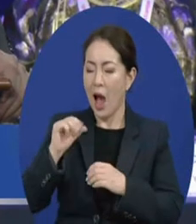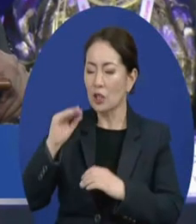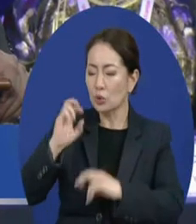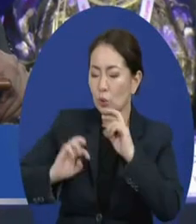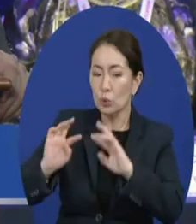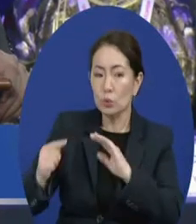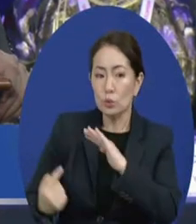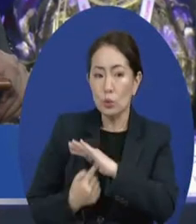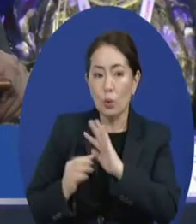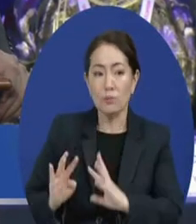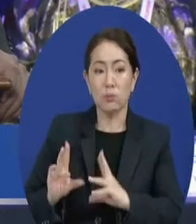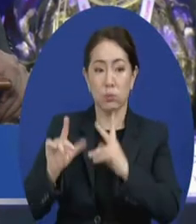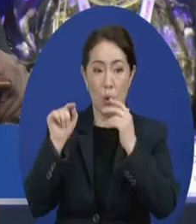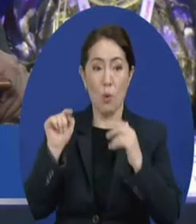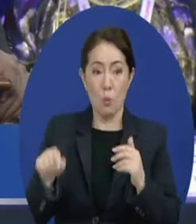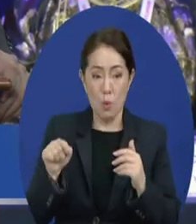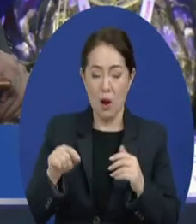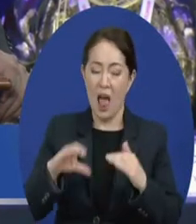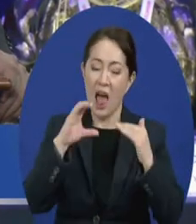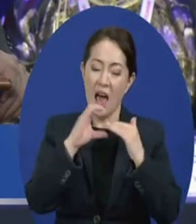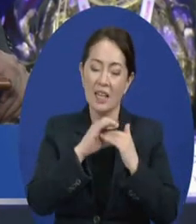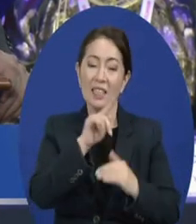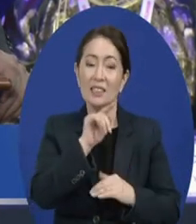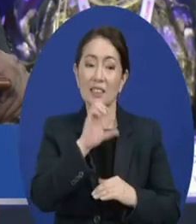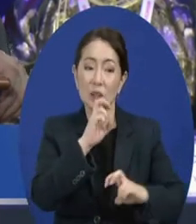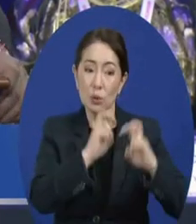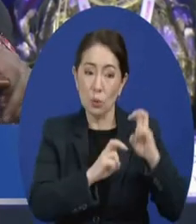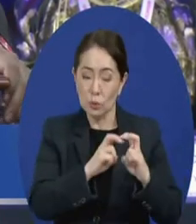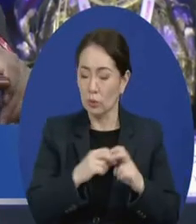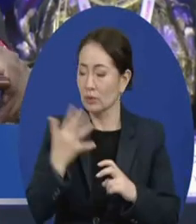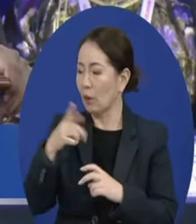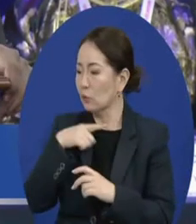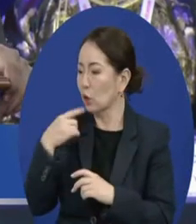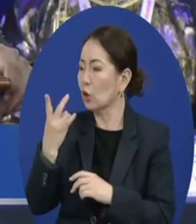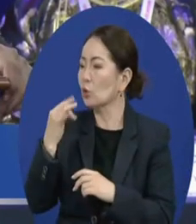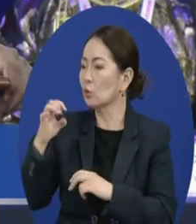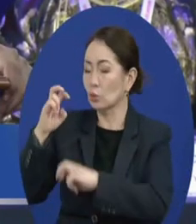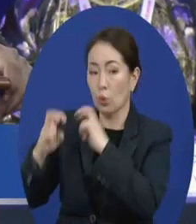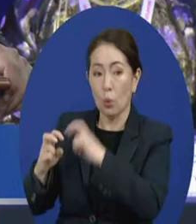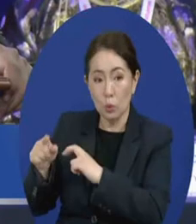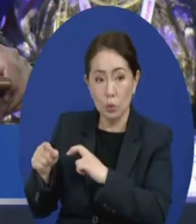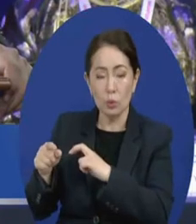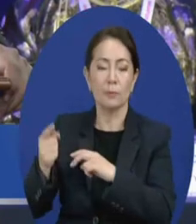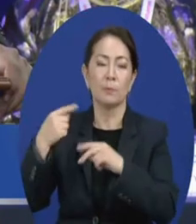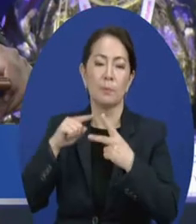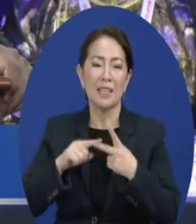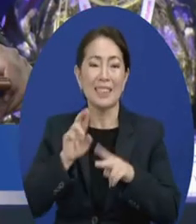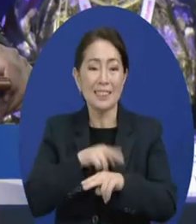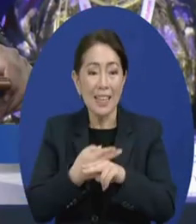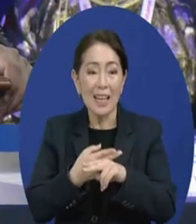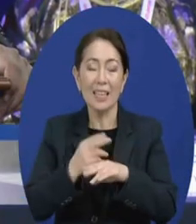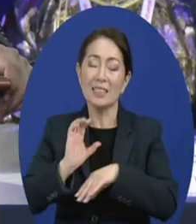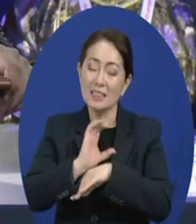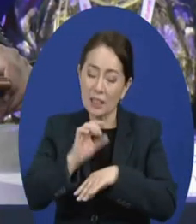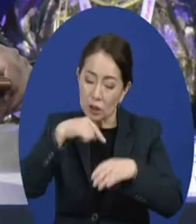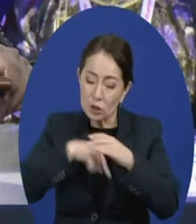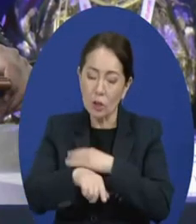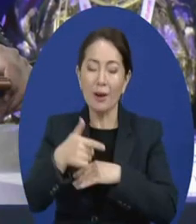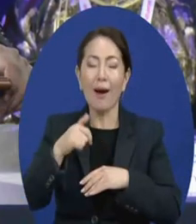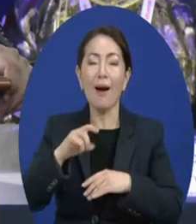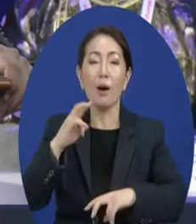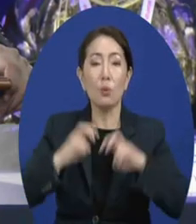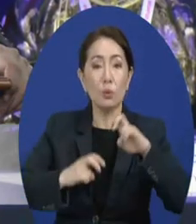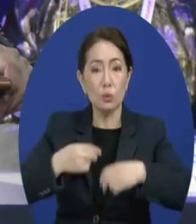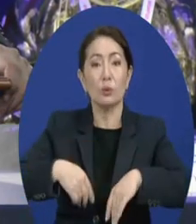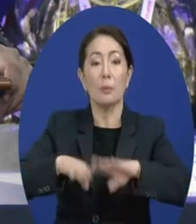сэргэлтийн суур цөм юм. Эрдэнтийн зис байжуулах үйлдвэр, 5-7 нүүрс байжуулах үйлдвэр болон дархан сэлэнгийн бүсэд гангийн